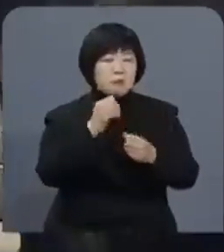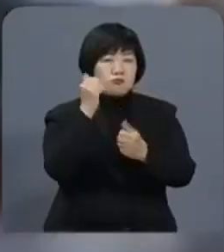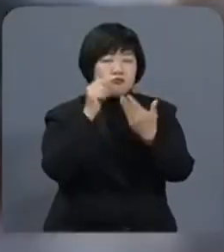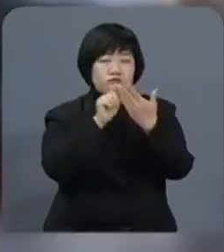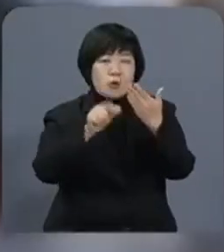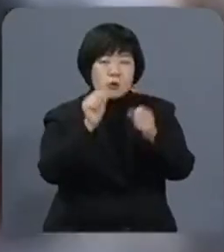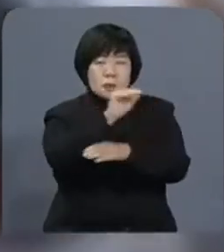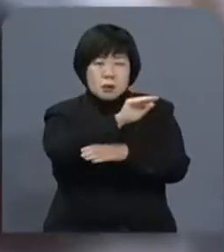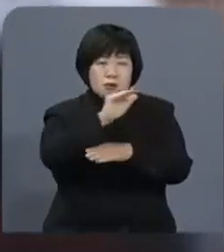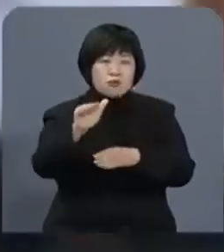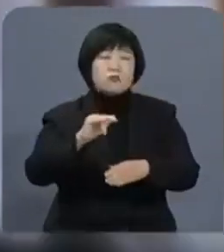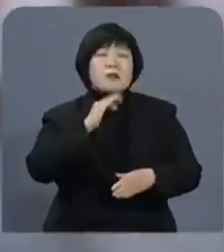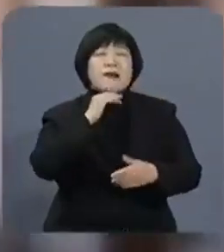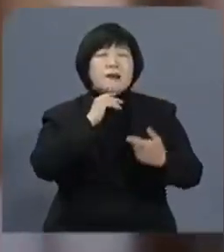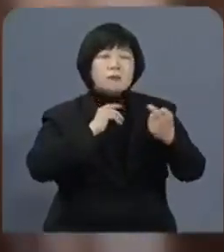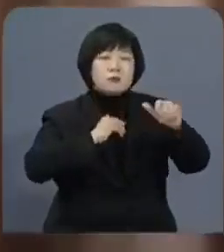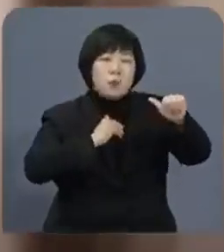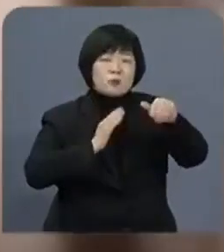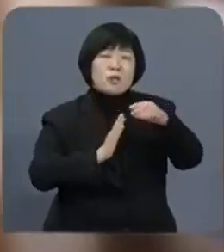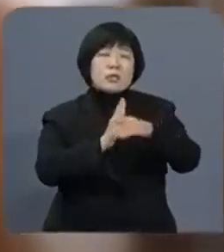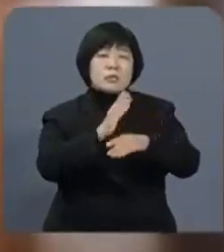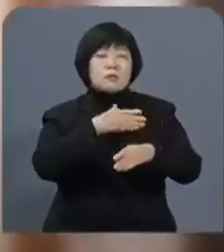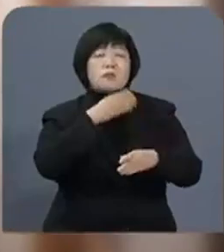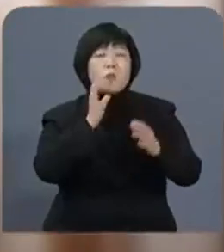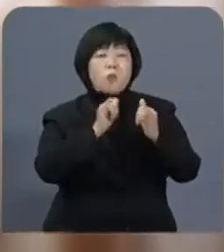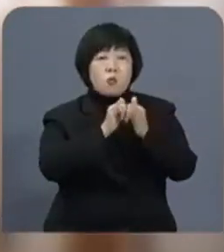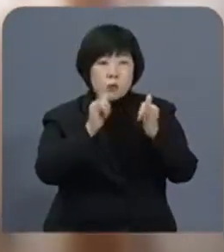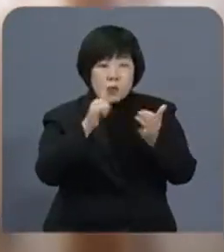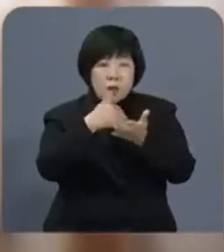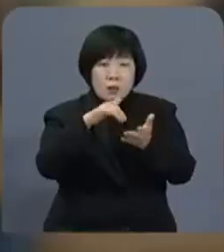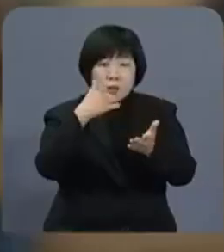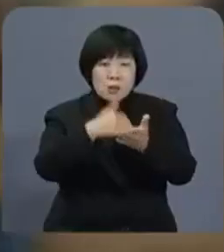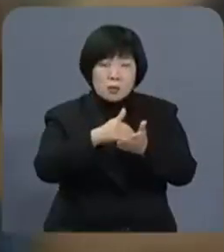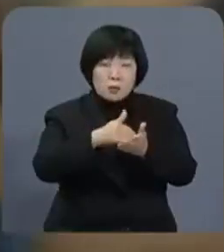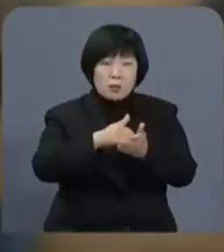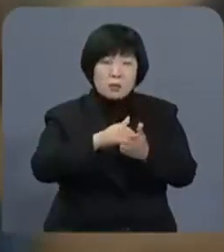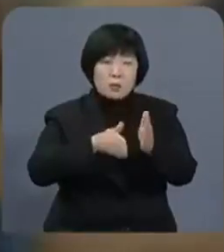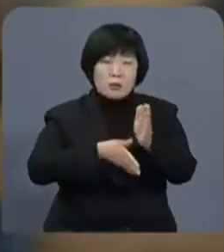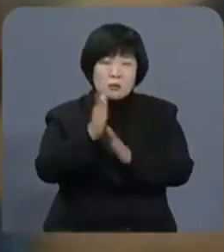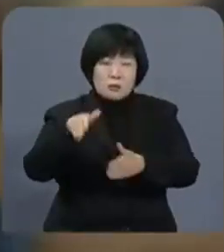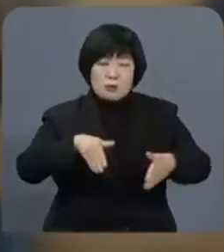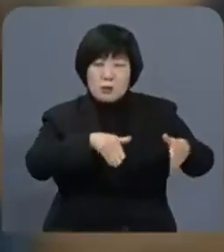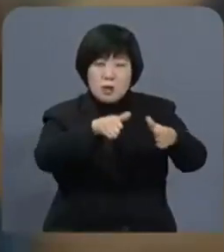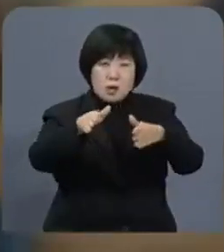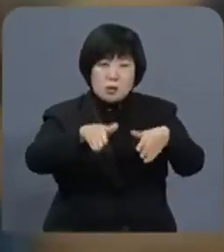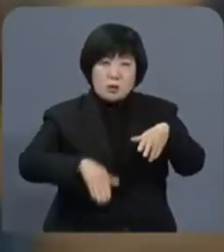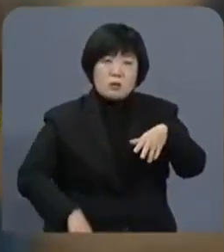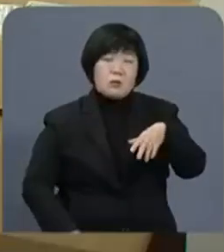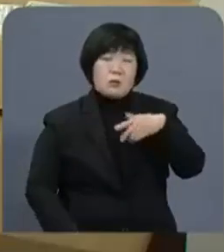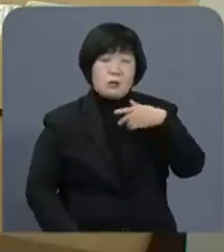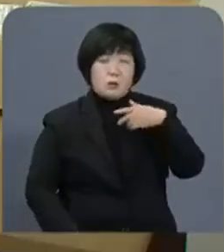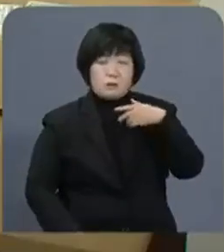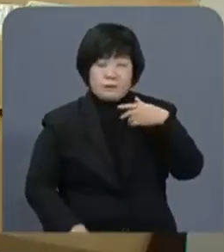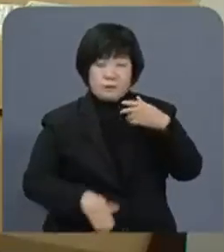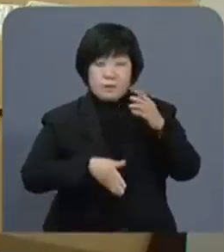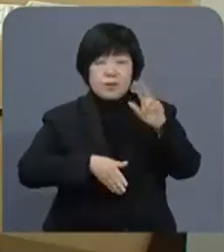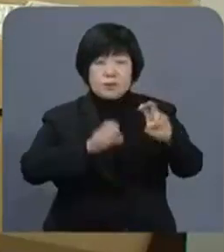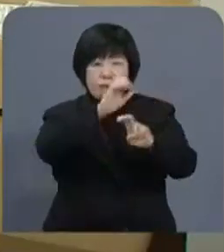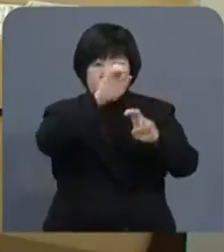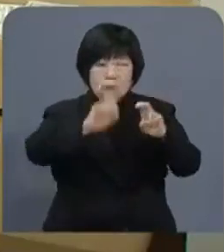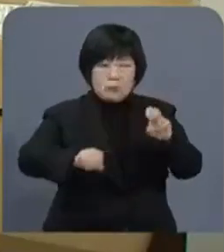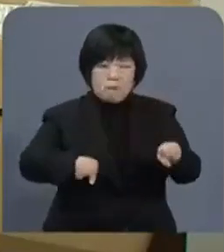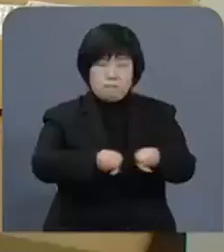이상 고정 인구는 전국 7개 특별 광역시 중 처음으로 20% 를 돌파했습니다 초고령